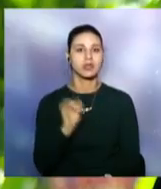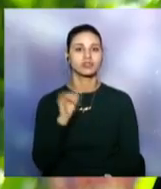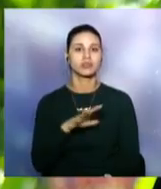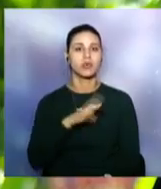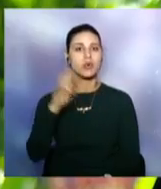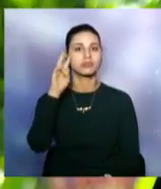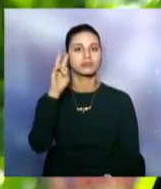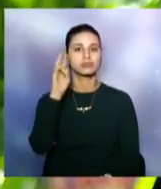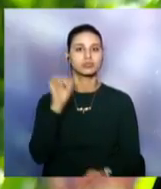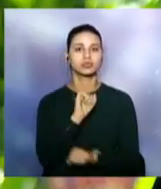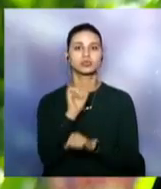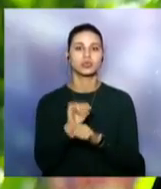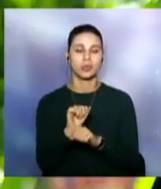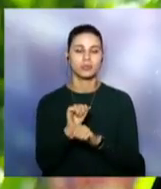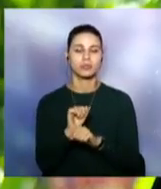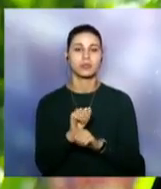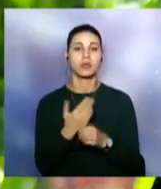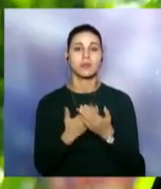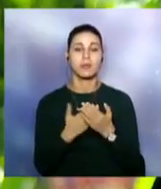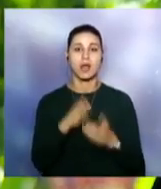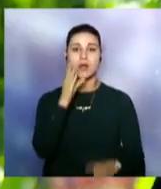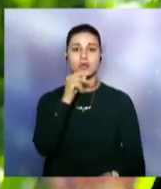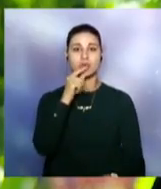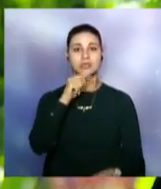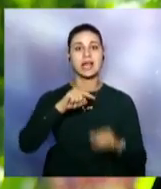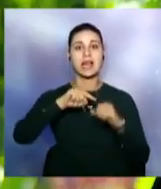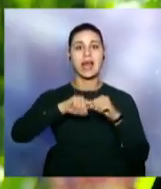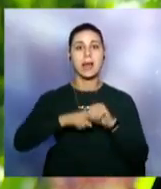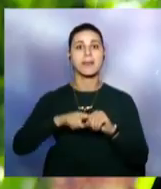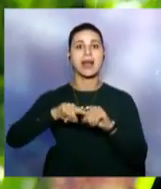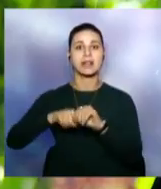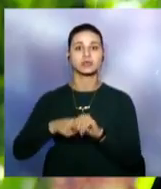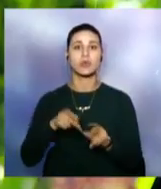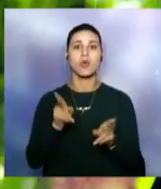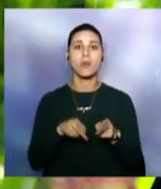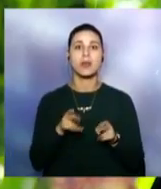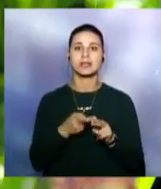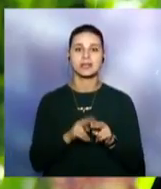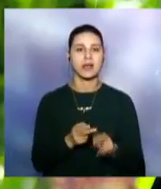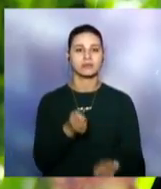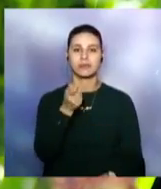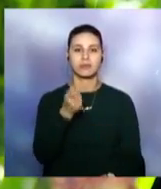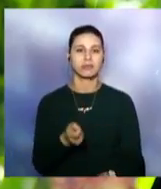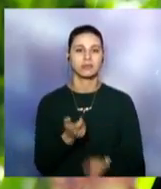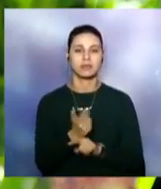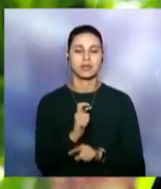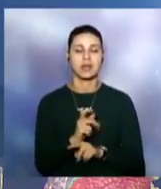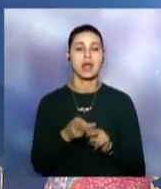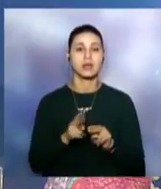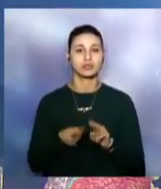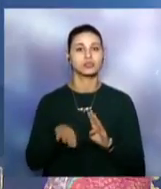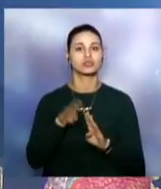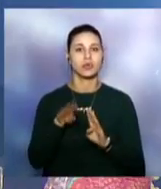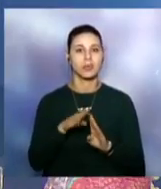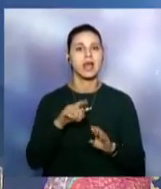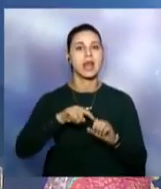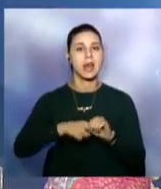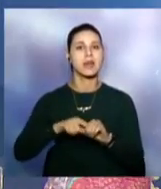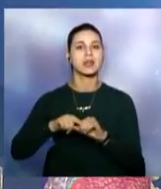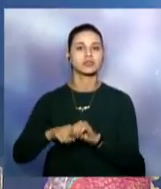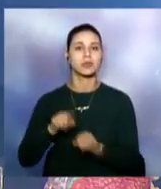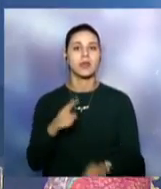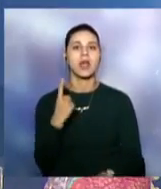გაუვალობა. რაც მაგალითად ლაპარასკოპიული ჩარევის დროს, ეს არის მინიმუმამდე დაცული. ამიტომ აქ ლაპარასკოპიას უპირატესობა, ეს